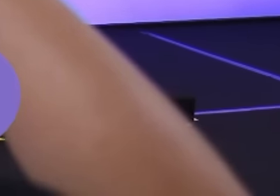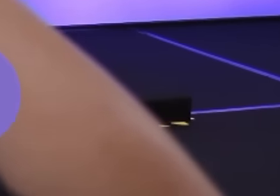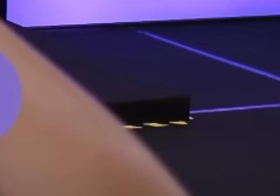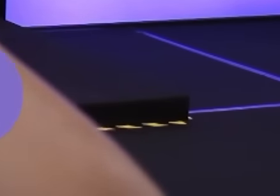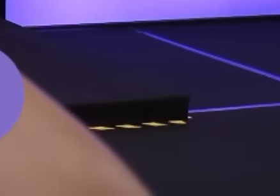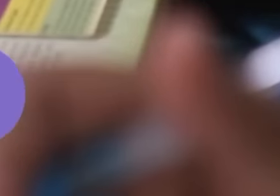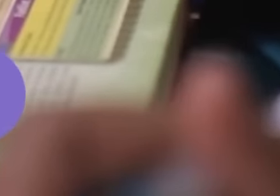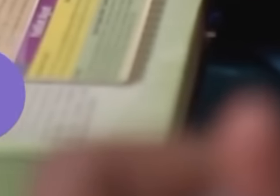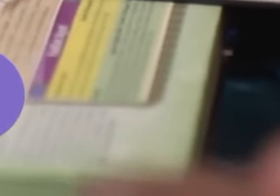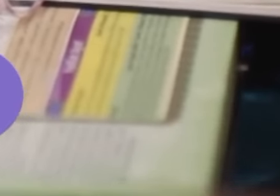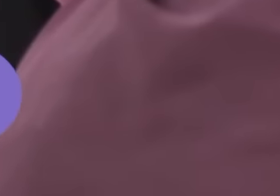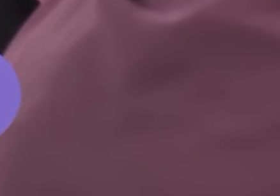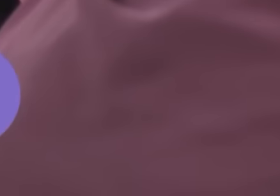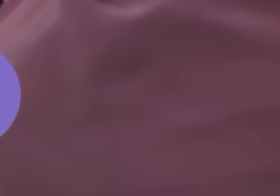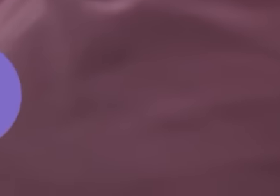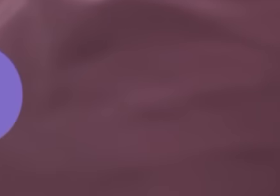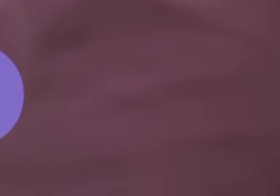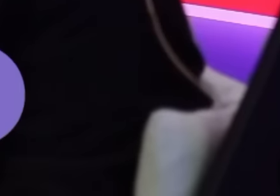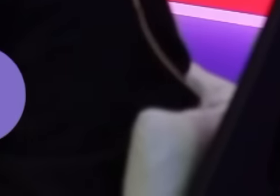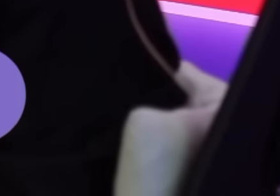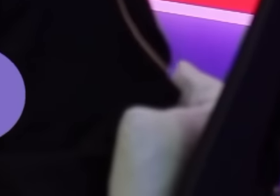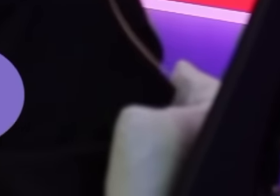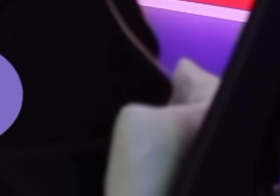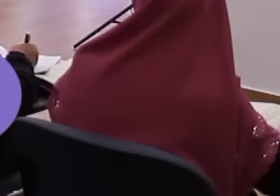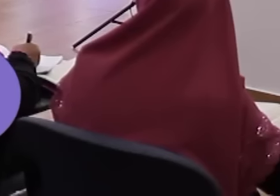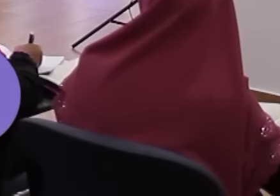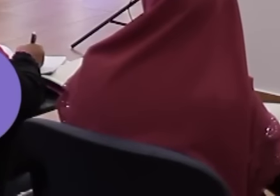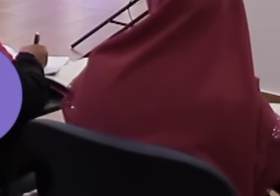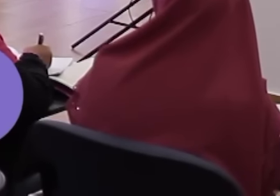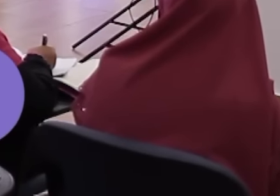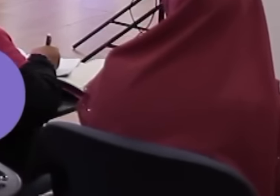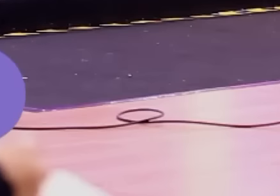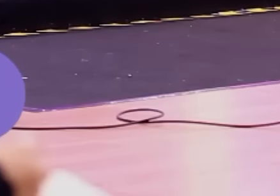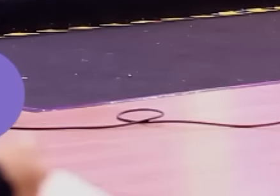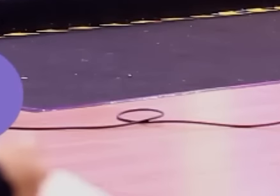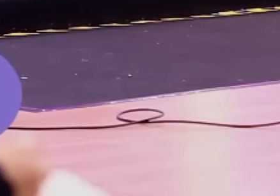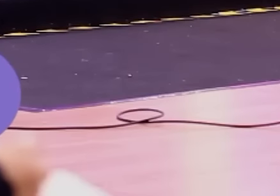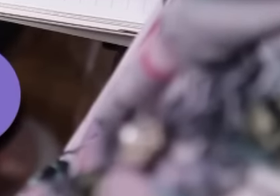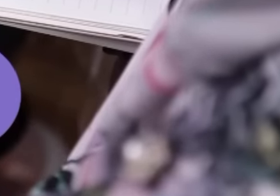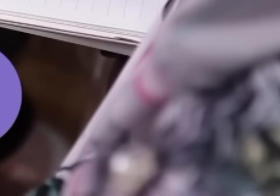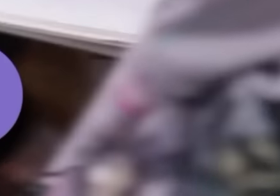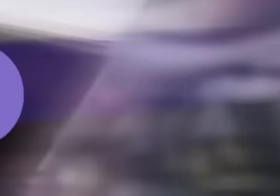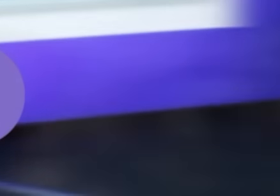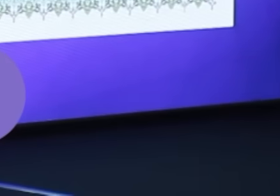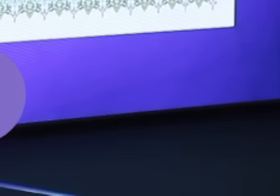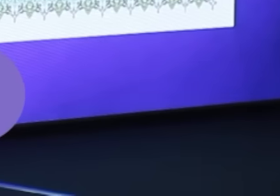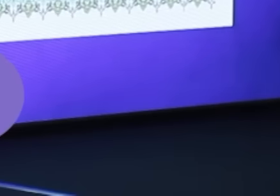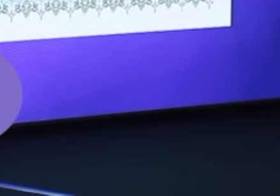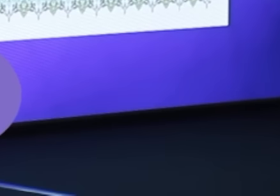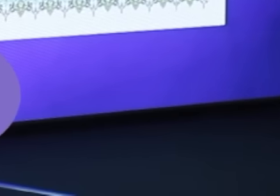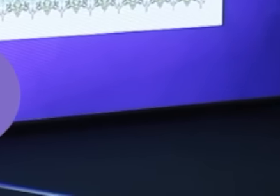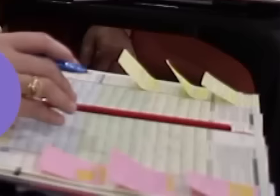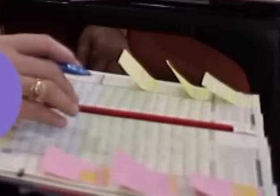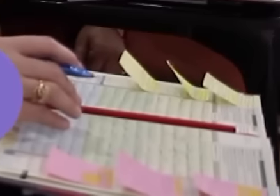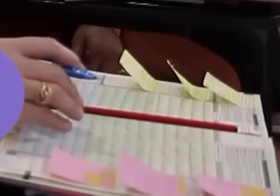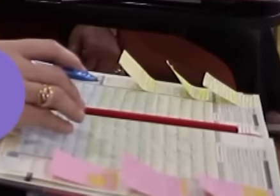maksudnya amalkan dan jadikannya Sebagai panduan kehidupan Bu hanya kita belajar tadab bahkan kita akan